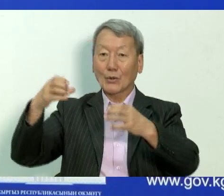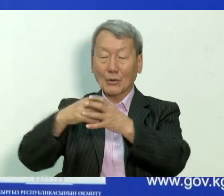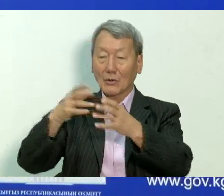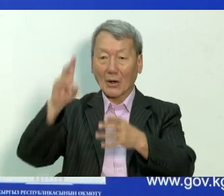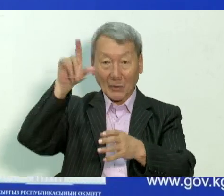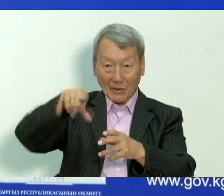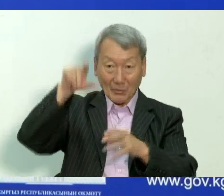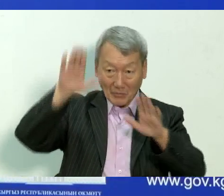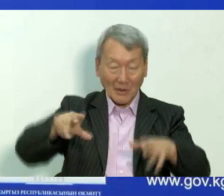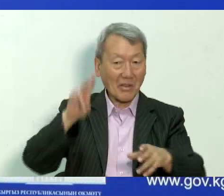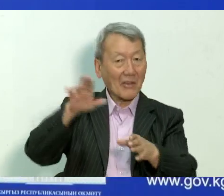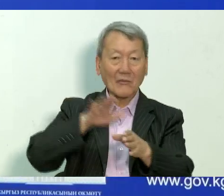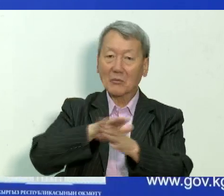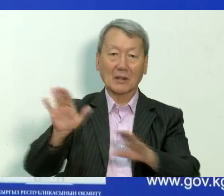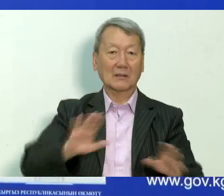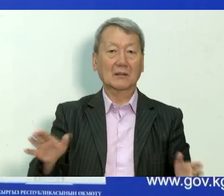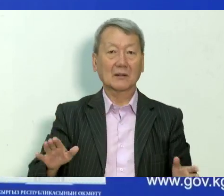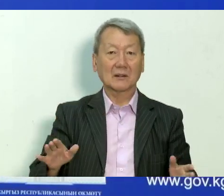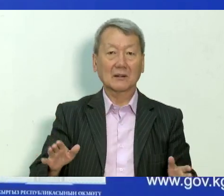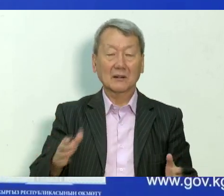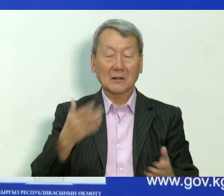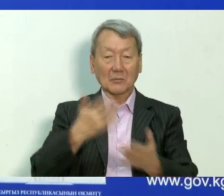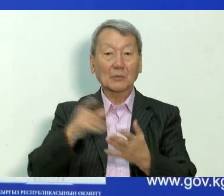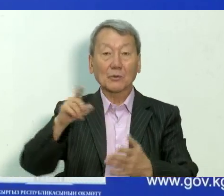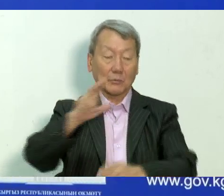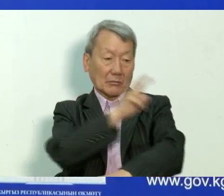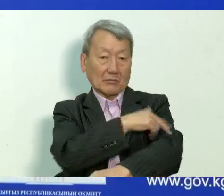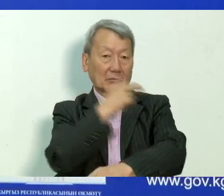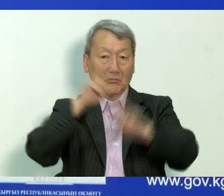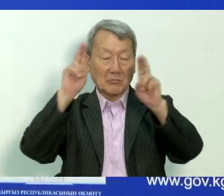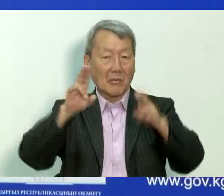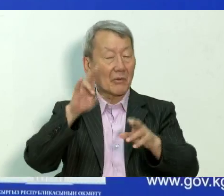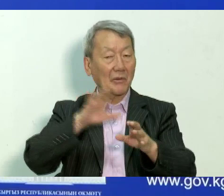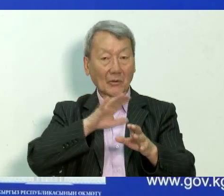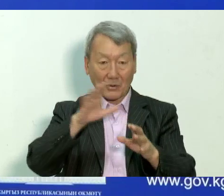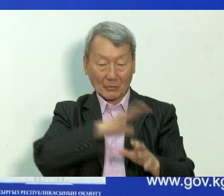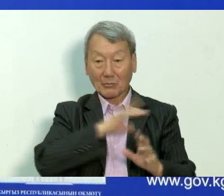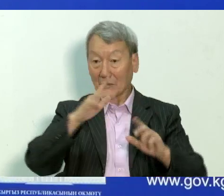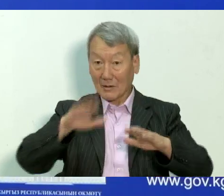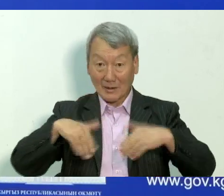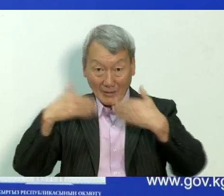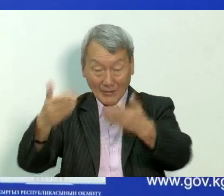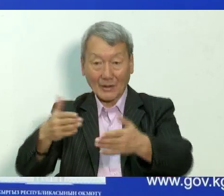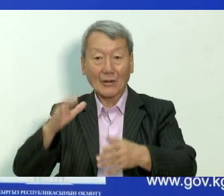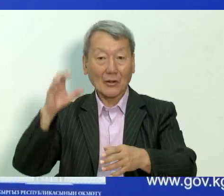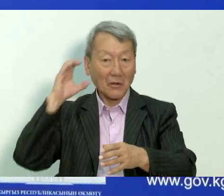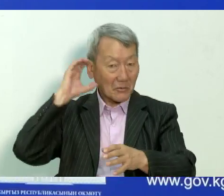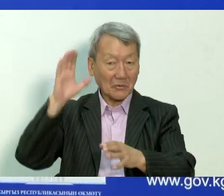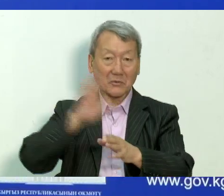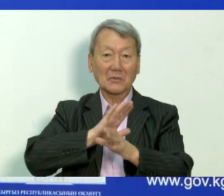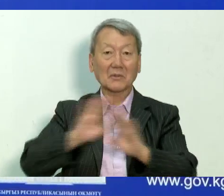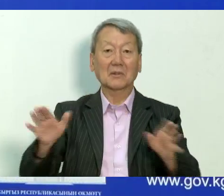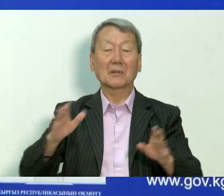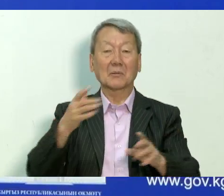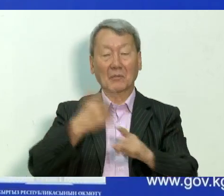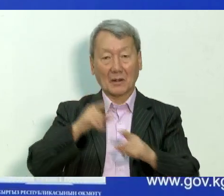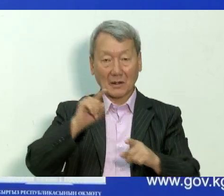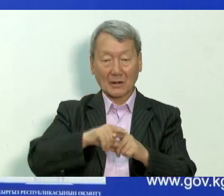барбай жатат. Бул жанагы биз айтып жаткан санитардык гигиеналык нормаларды сактоо боюнча. Ошондуктан